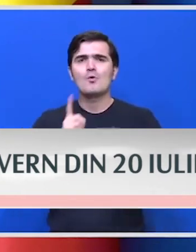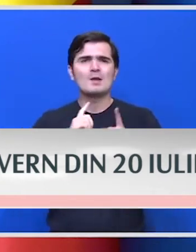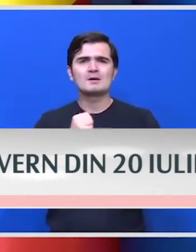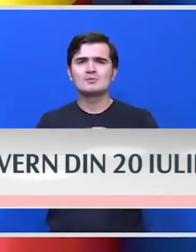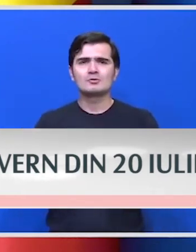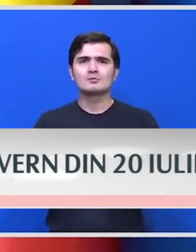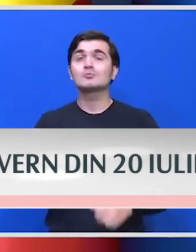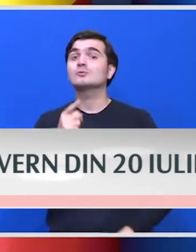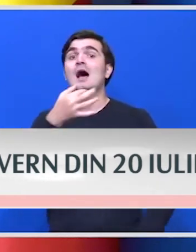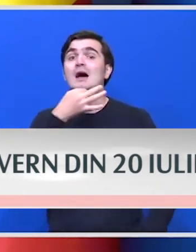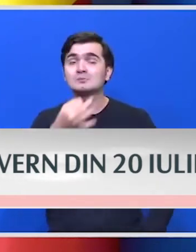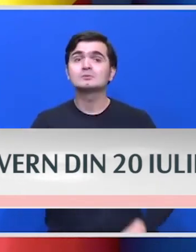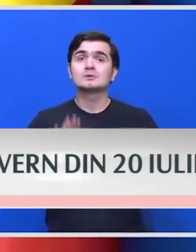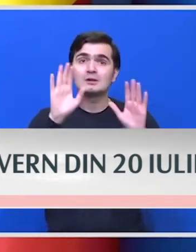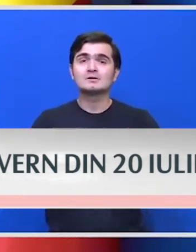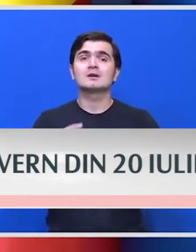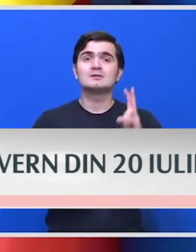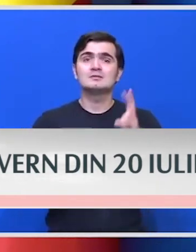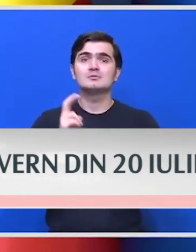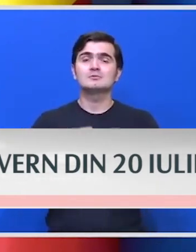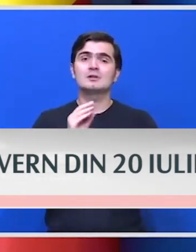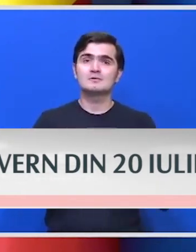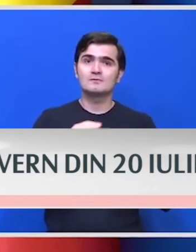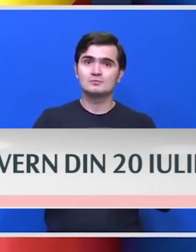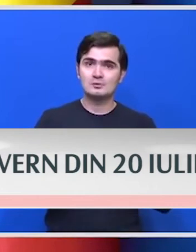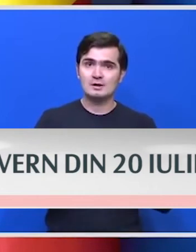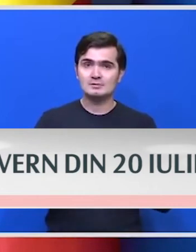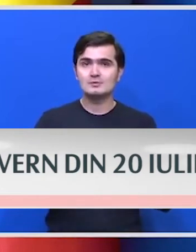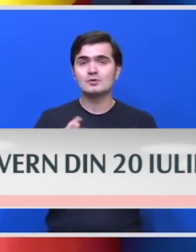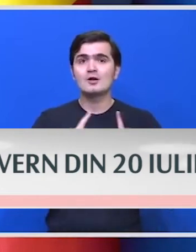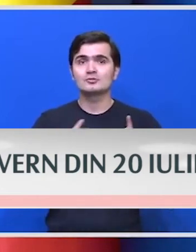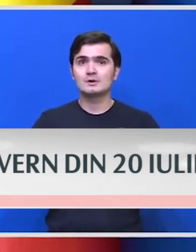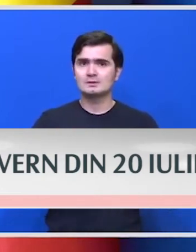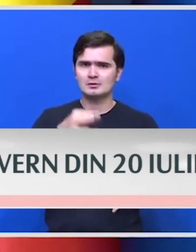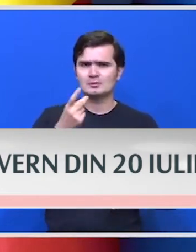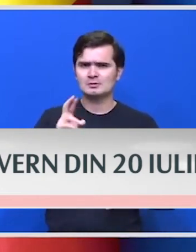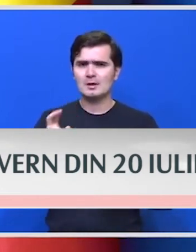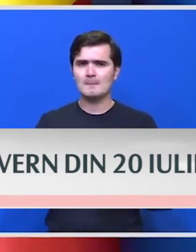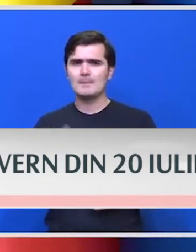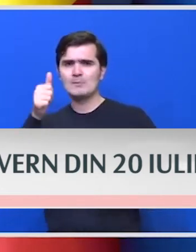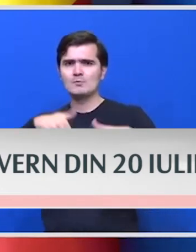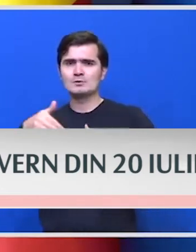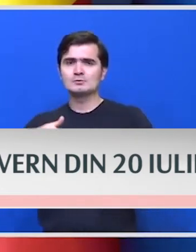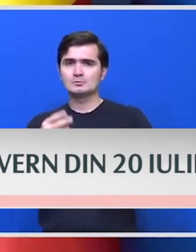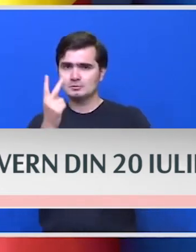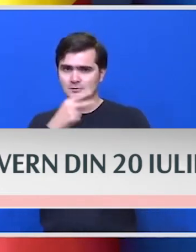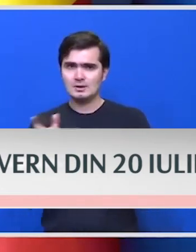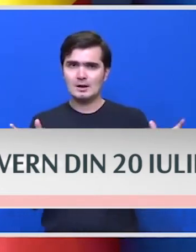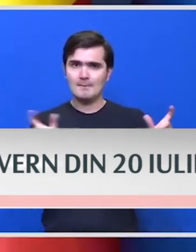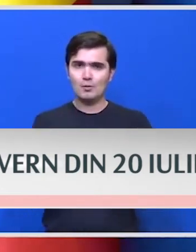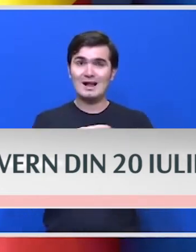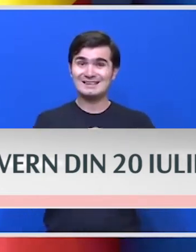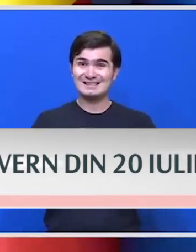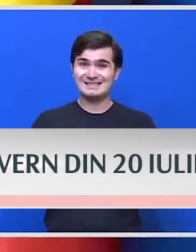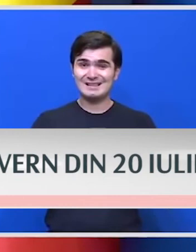spus că lăsați instituțiile să funcționeze și așteptați rezultatele. Totuși, premierul a blocat în instanță. Deci nu a